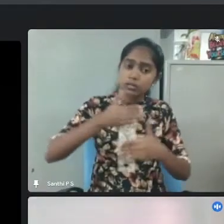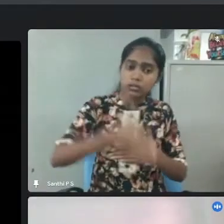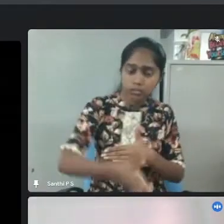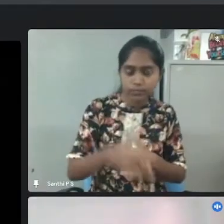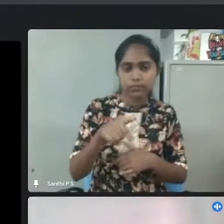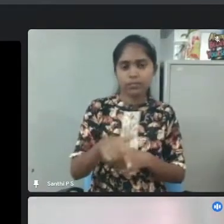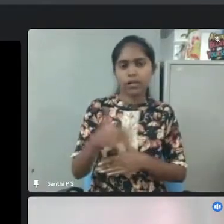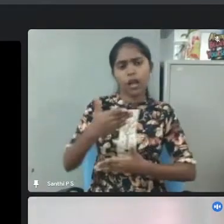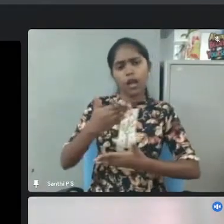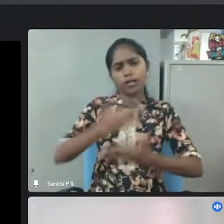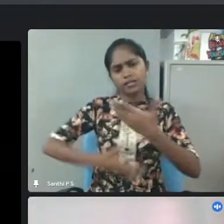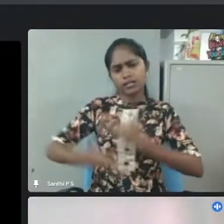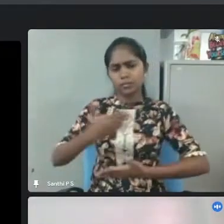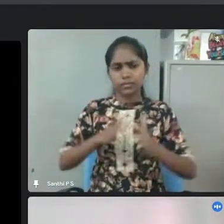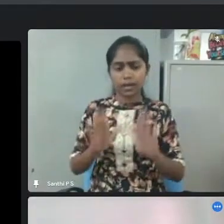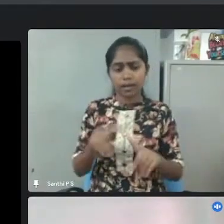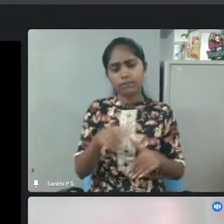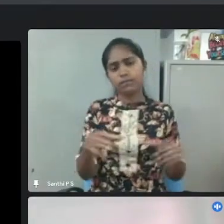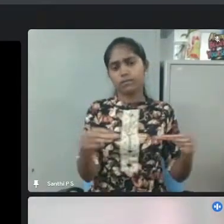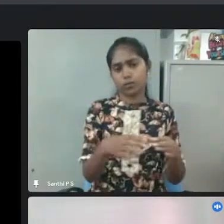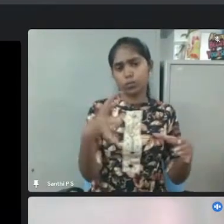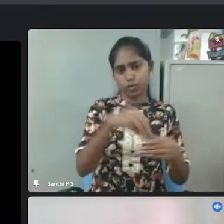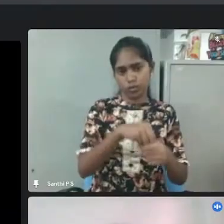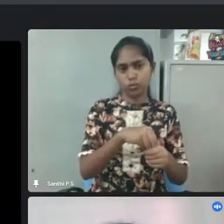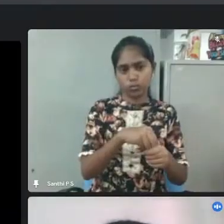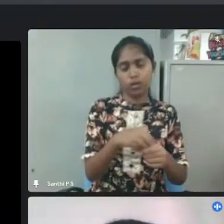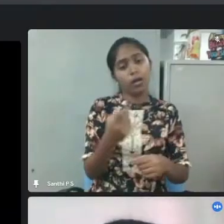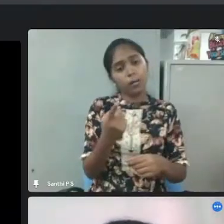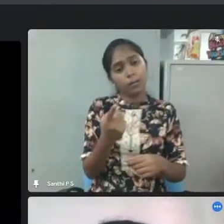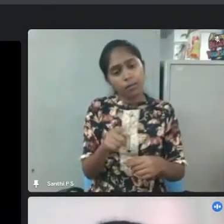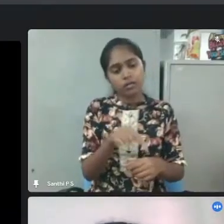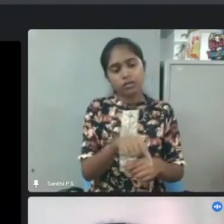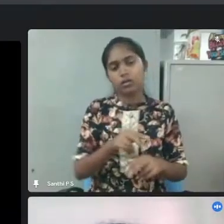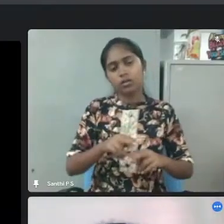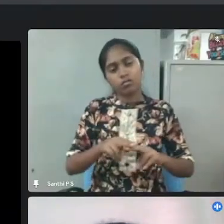ഭിന്നശേഷിയുള്ള കൂട്ടത്തിൽ തന്നെയാണ് അവരെ പെടുത്തുന്നത്. എങ്കിലും ഇതെല്ലാം നമുക്ക്